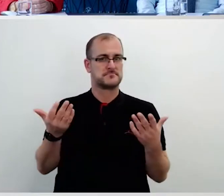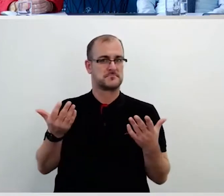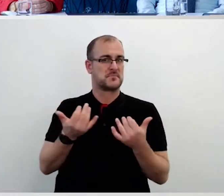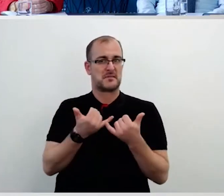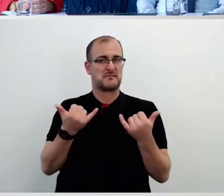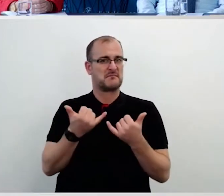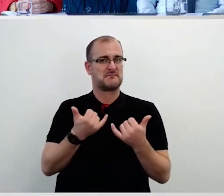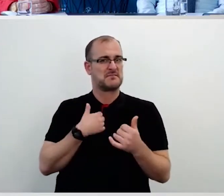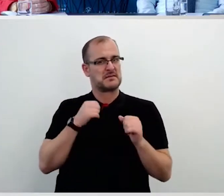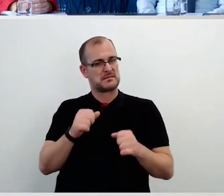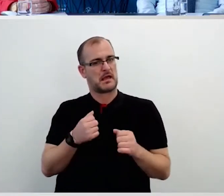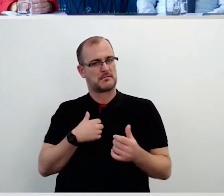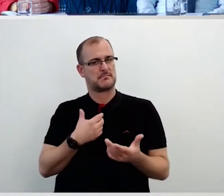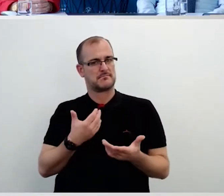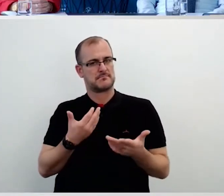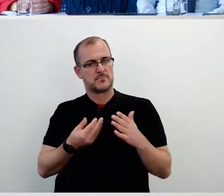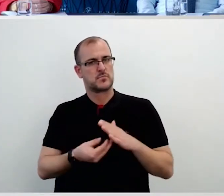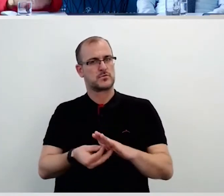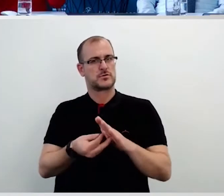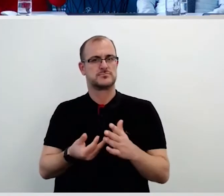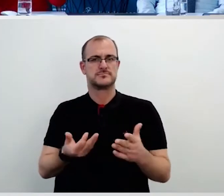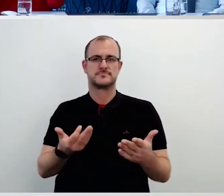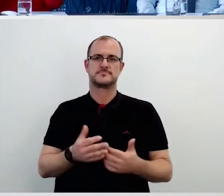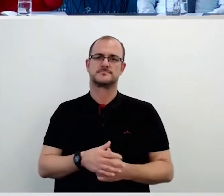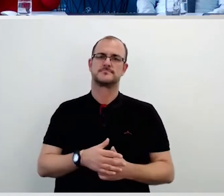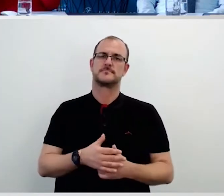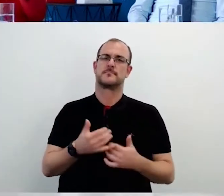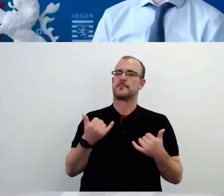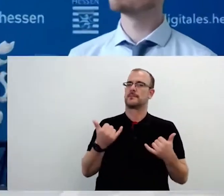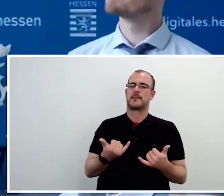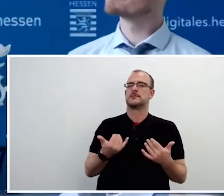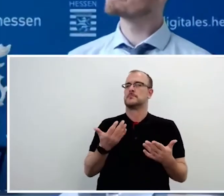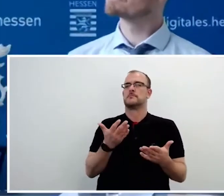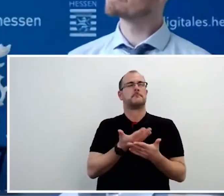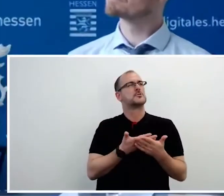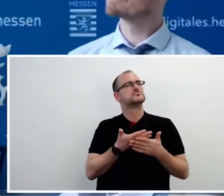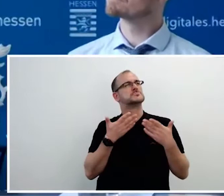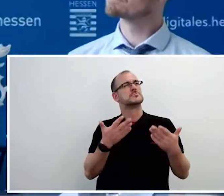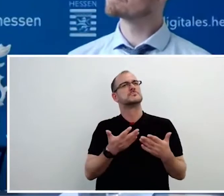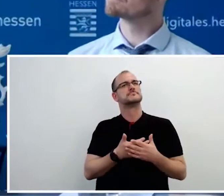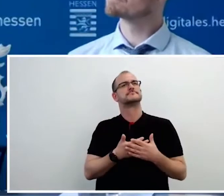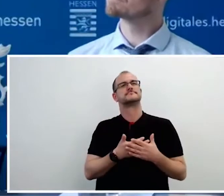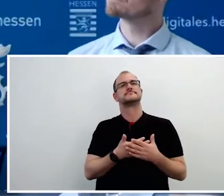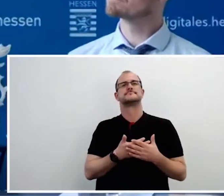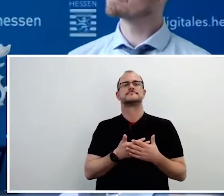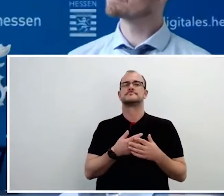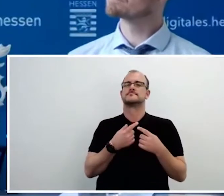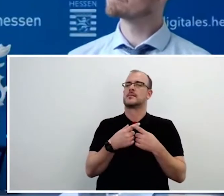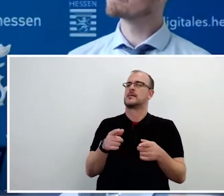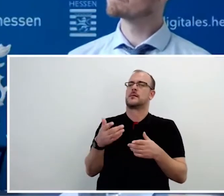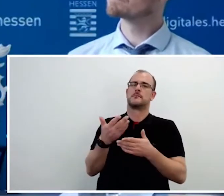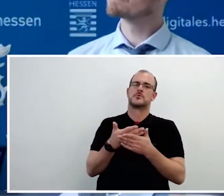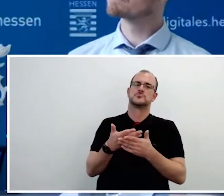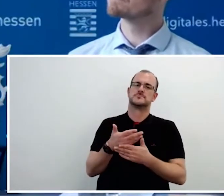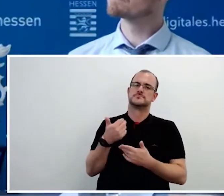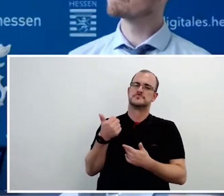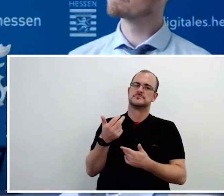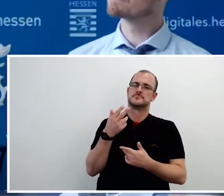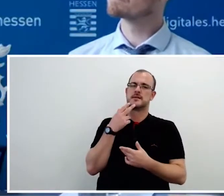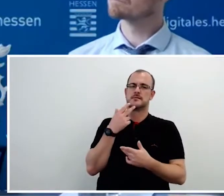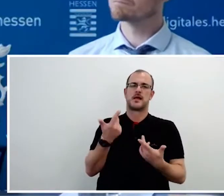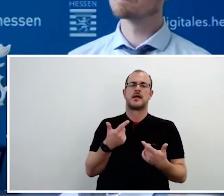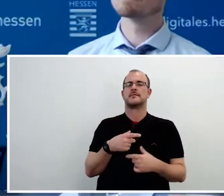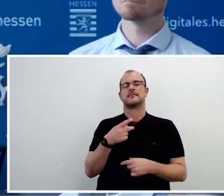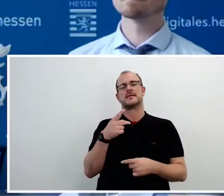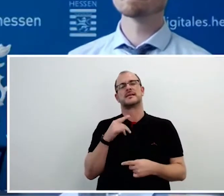können wir das anstellen? Wie schaffen wir das? Also das funktioniert zum Beispiel so, indem jetzt ein anderes Beispiel, eine sogenannte